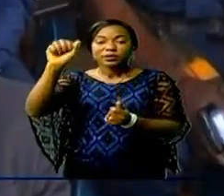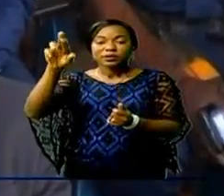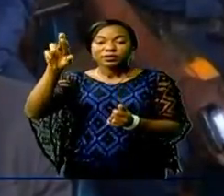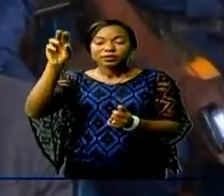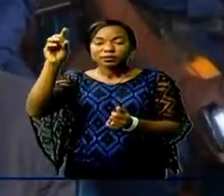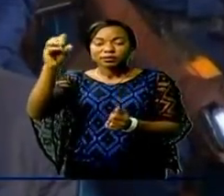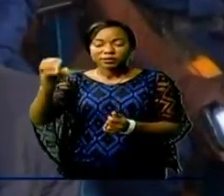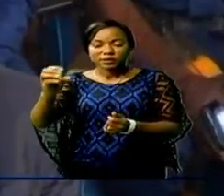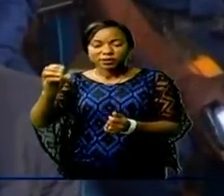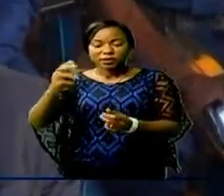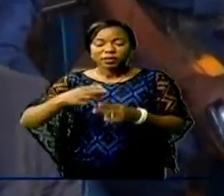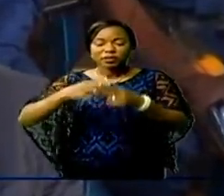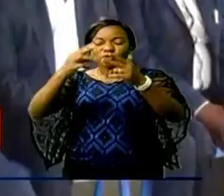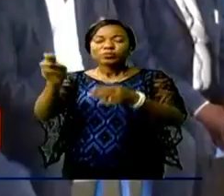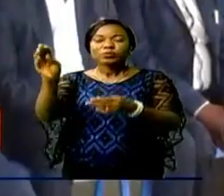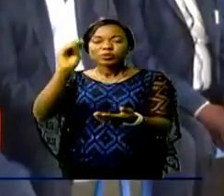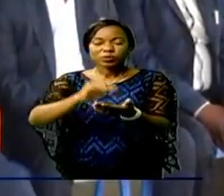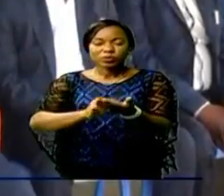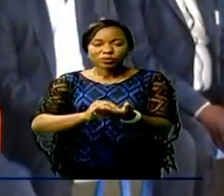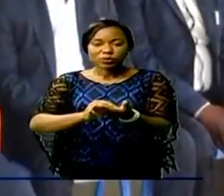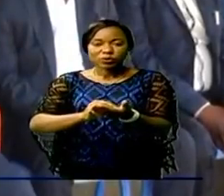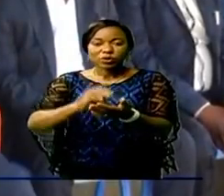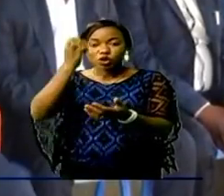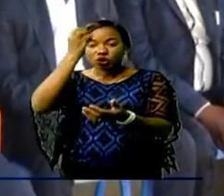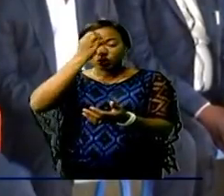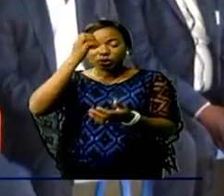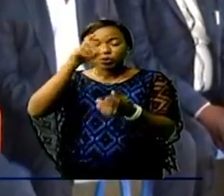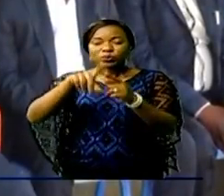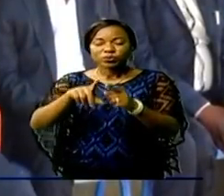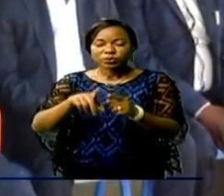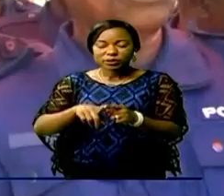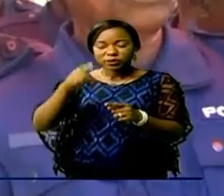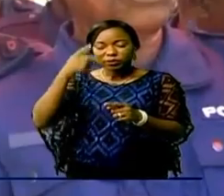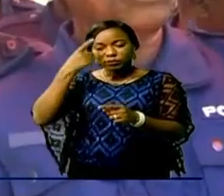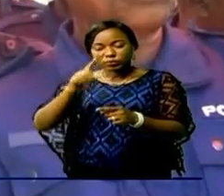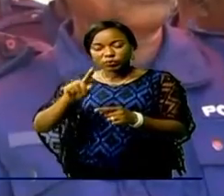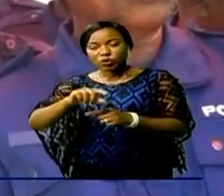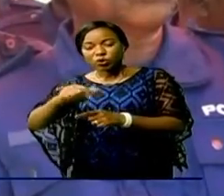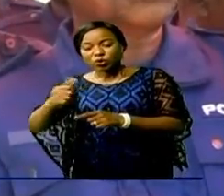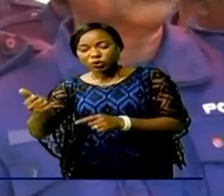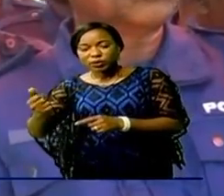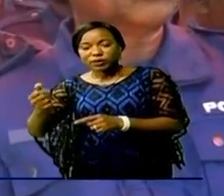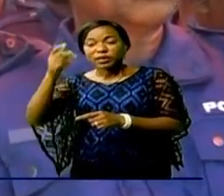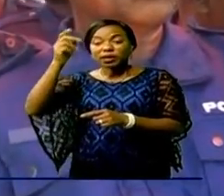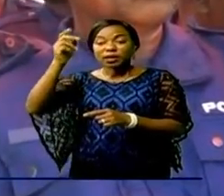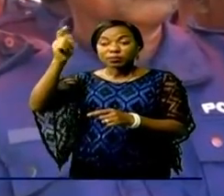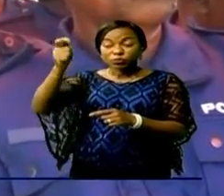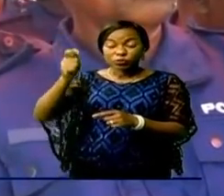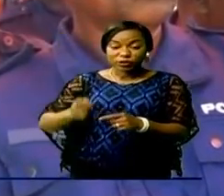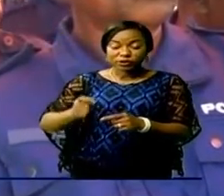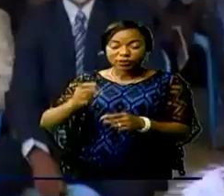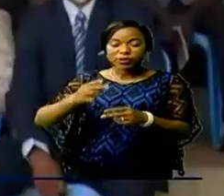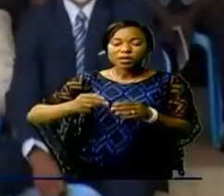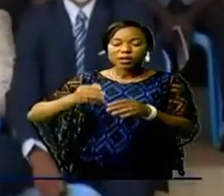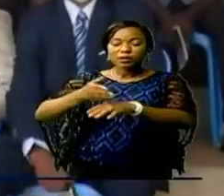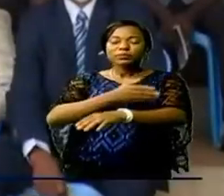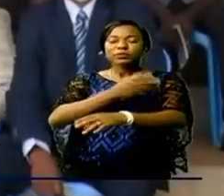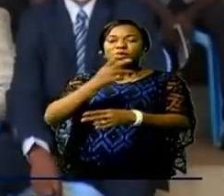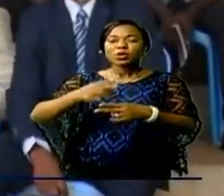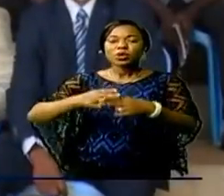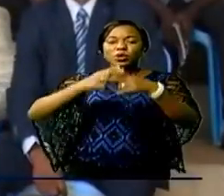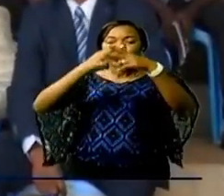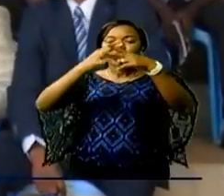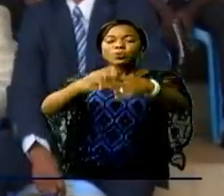grade de lieutenant-colonel, un colonel full pour la PANSE et quatre éléments de la police promis au grade de commissaire